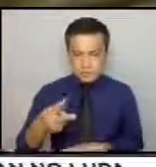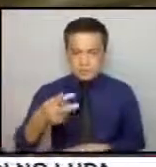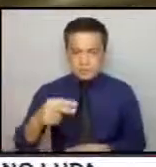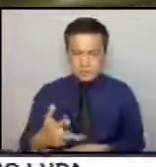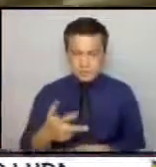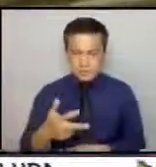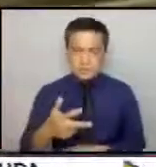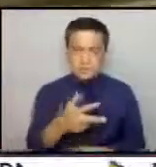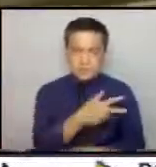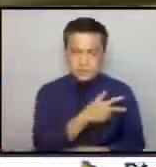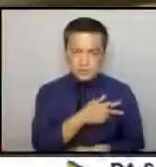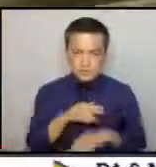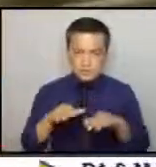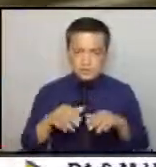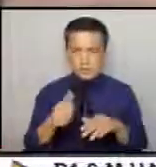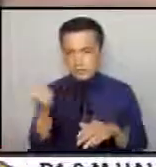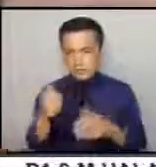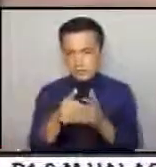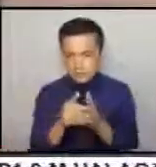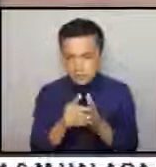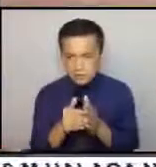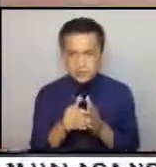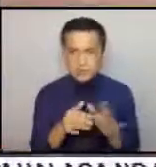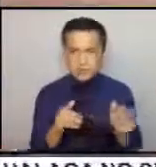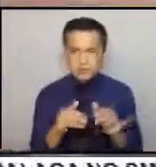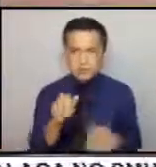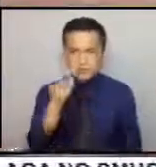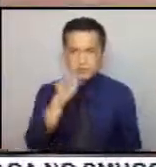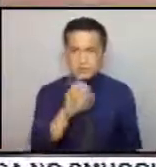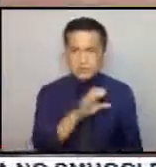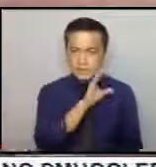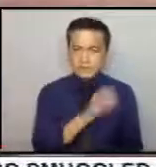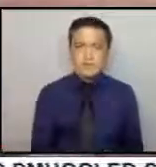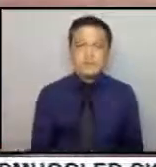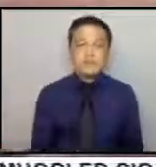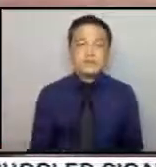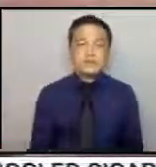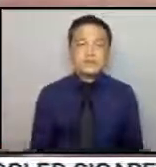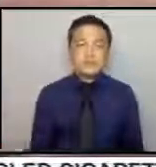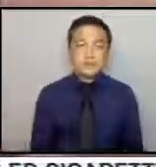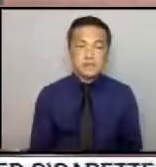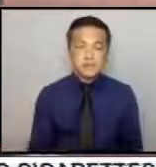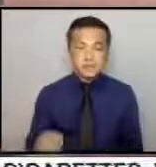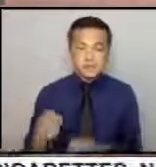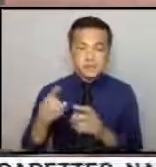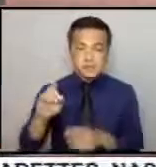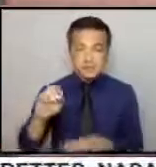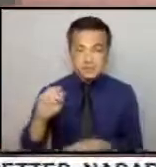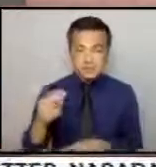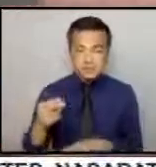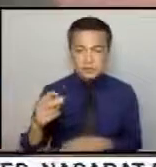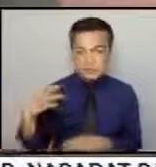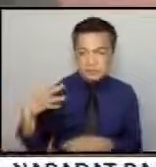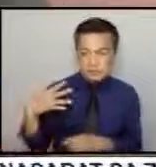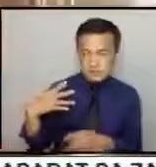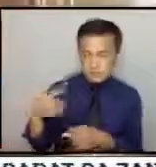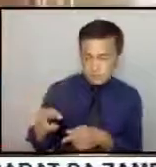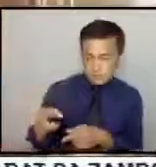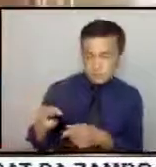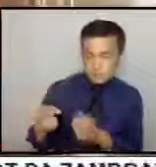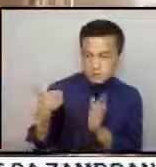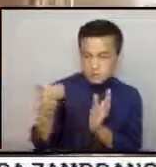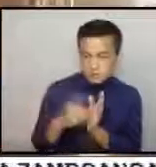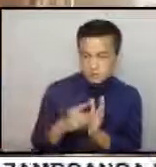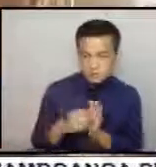sector tulad na lamang ng mga senior citizen. Hinihintay na mula sa kagawaran ng kalusugan ang datos na magiging target population